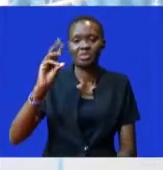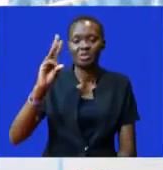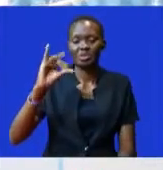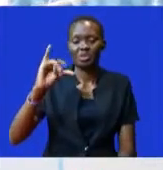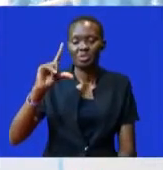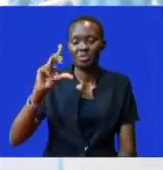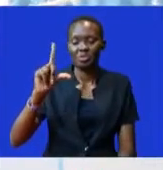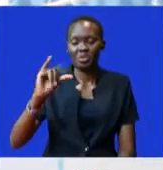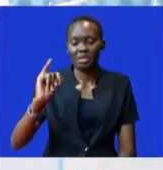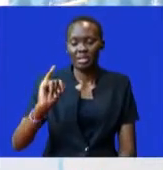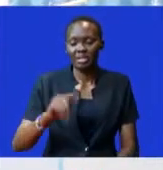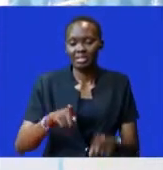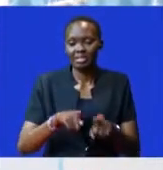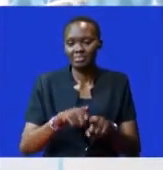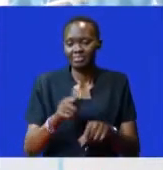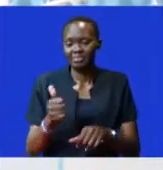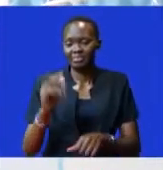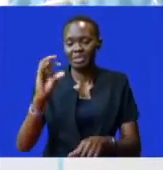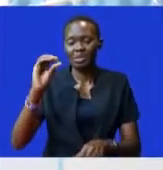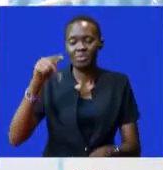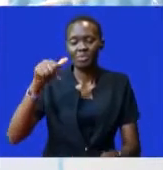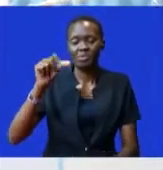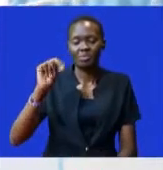Opande adwa nodonje wachni.